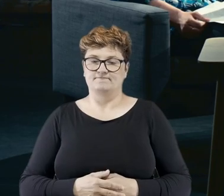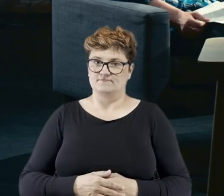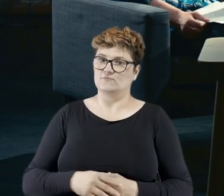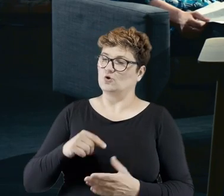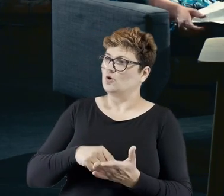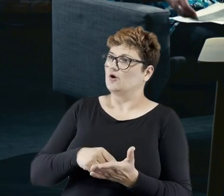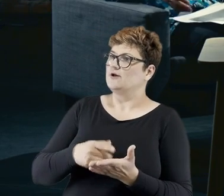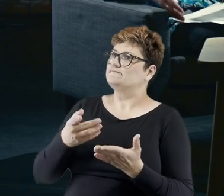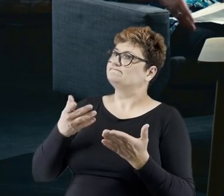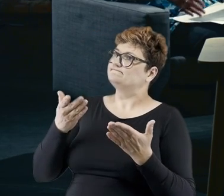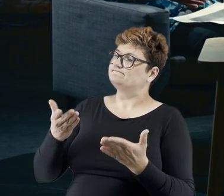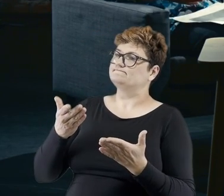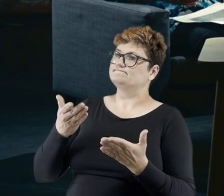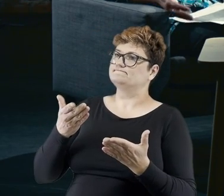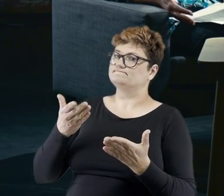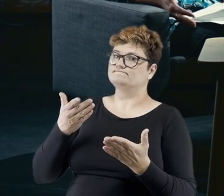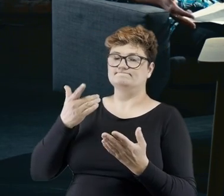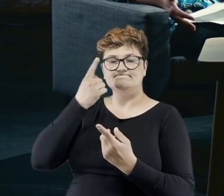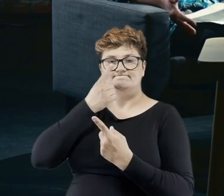Podchodzi do niej właśnie w taki sposób,